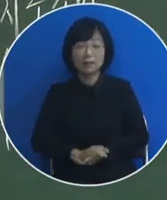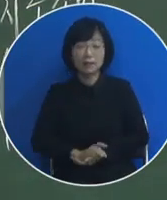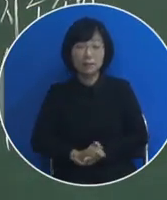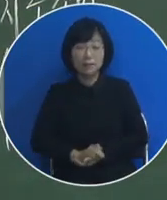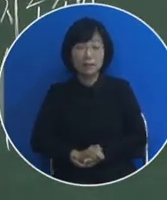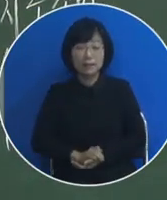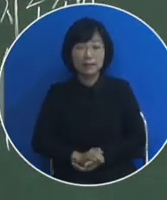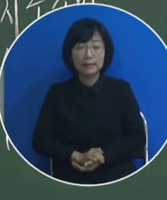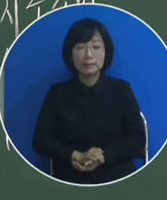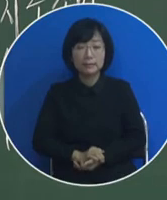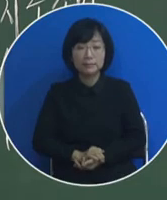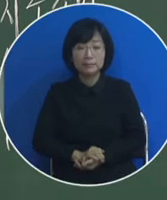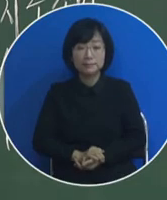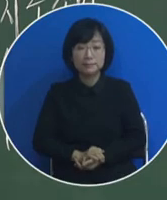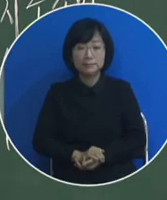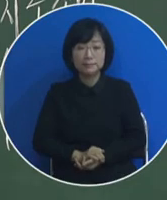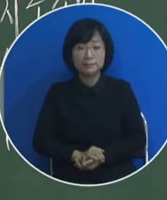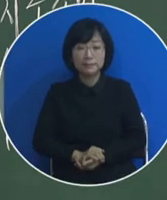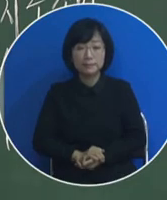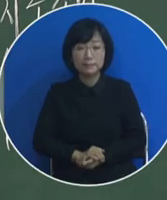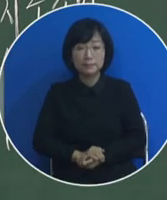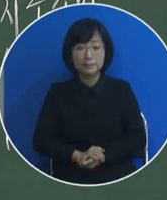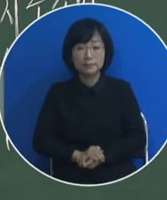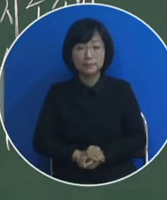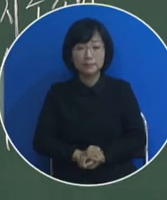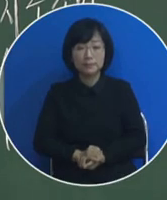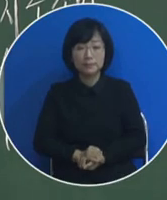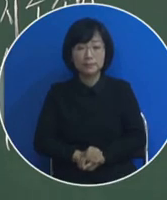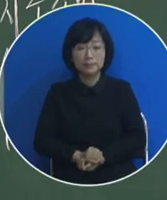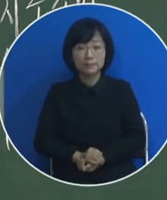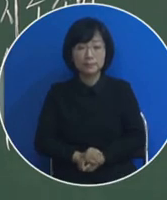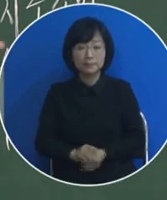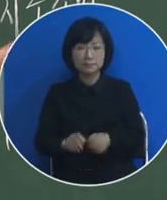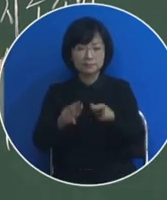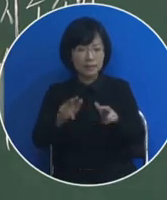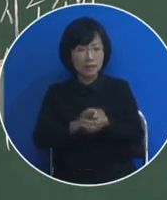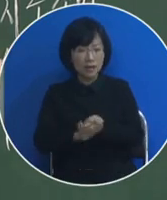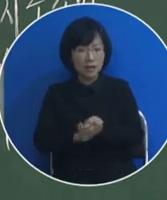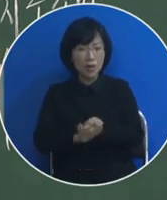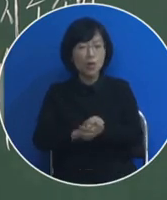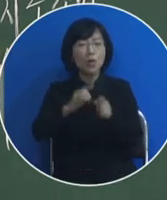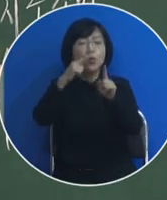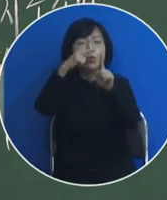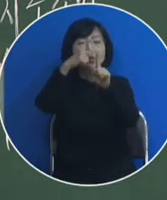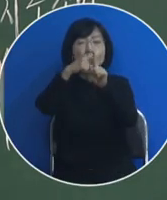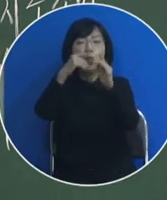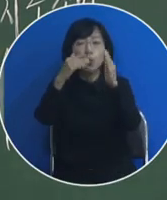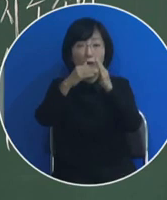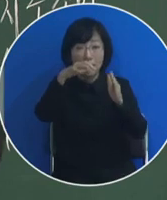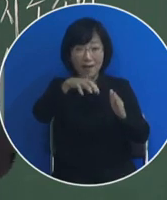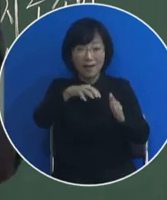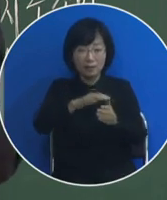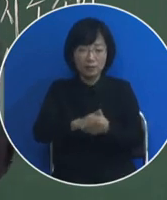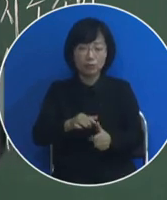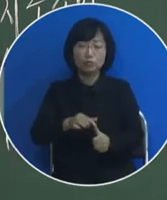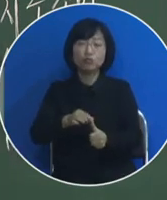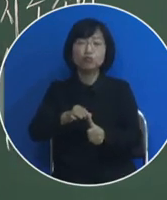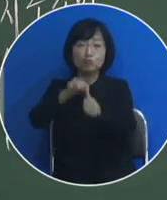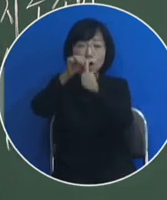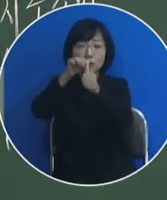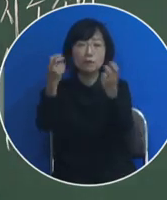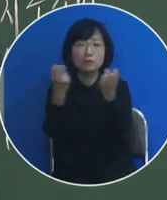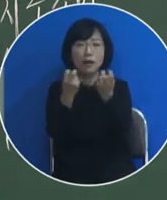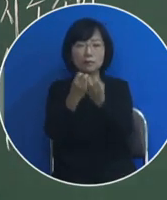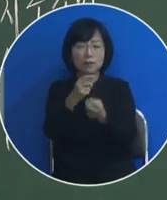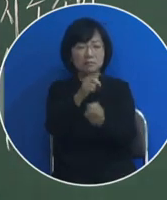이제 법적으로도 교회만 구원이다고 말하면은 벌금 내기로 법 통과시키려고 하잖아요. But the sure fact is that even now outside the world they're about to pass a law